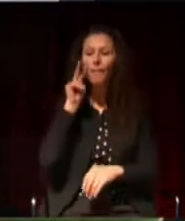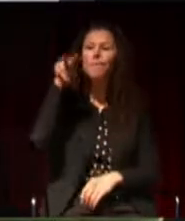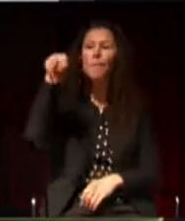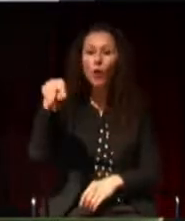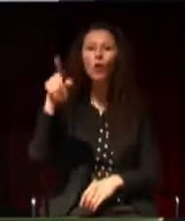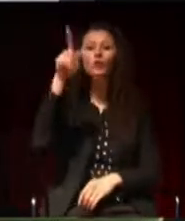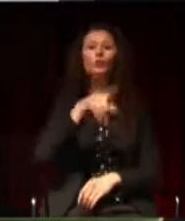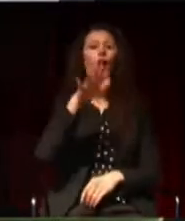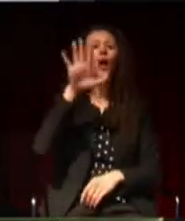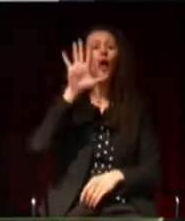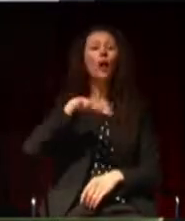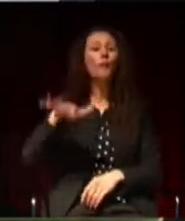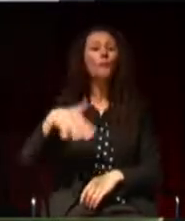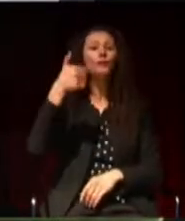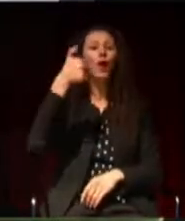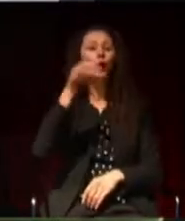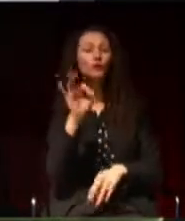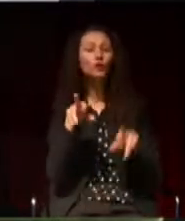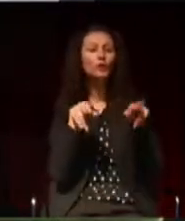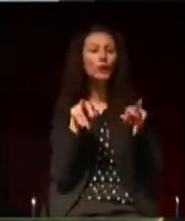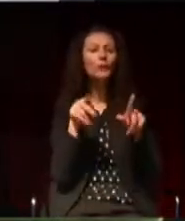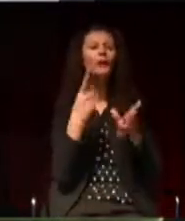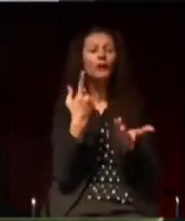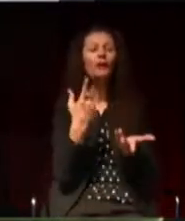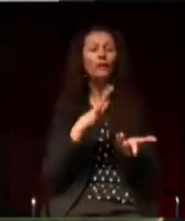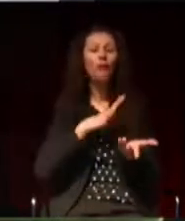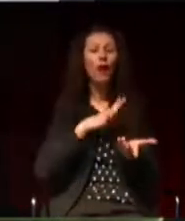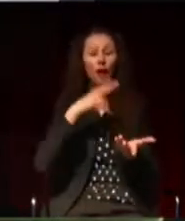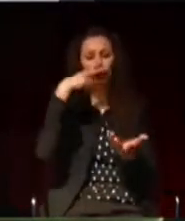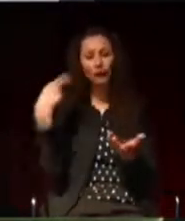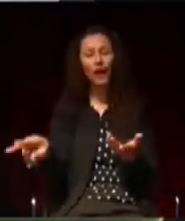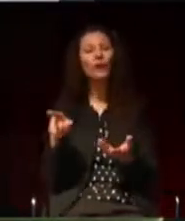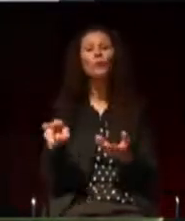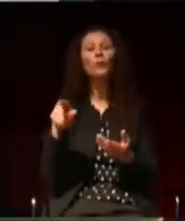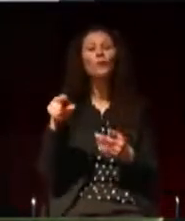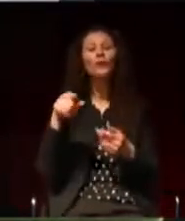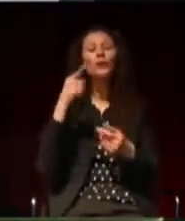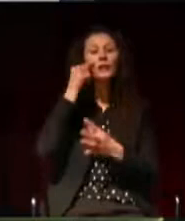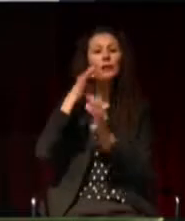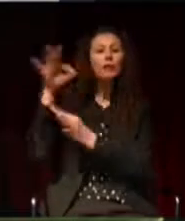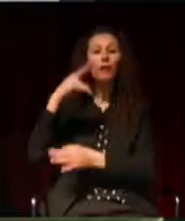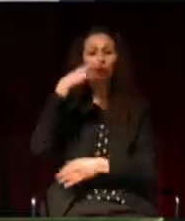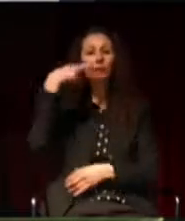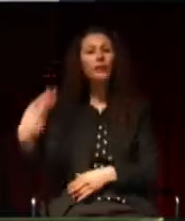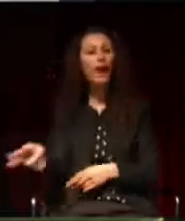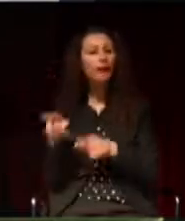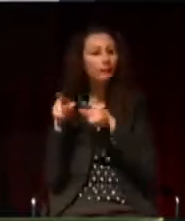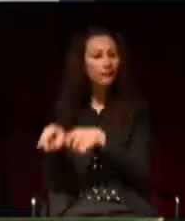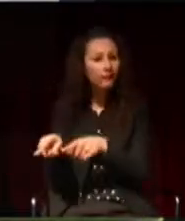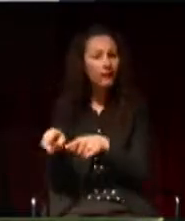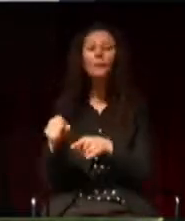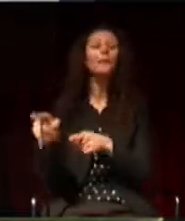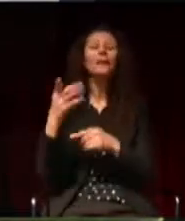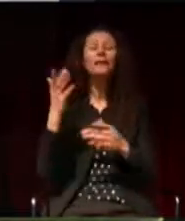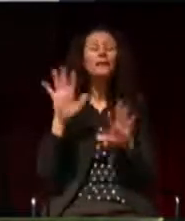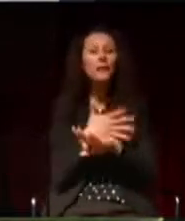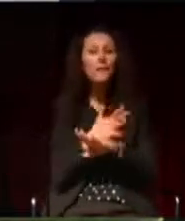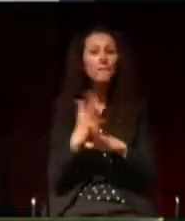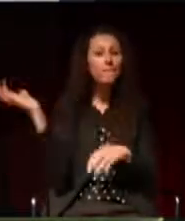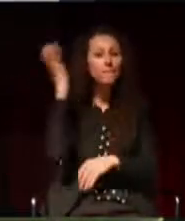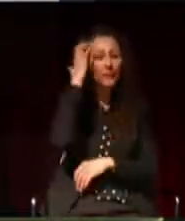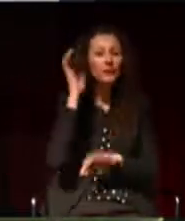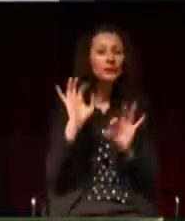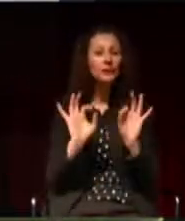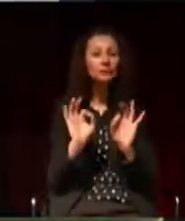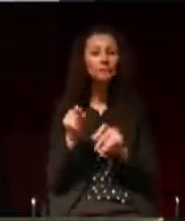bakıyorsunuz %55-60'lara yakın bir terk var. Bu insanlar bunları terk etmişler. Tabii terk etmesinin temel nedeni de o